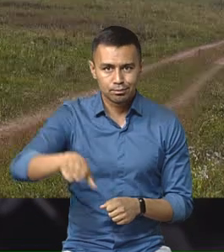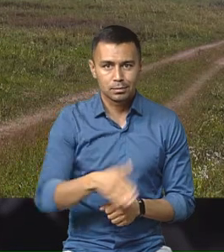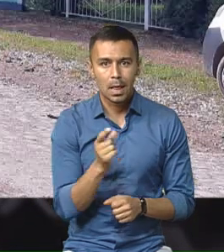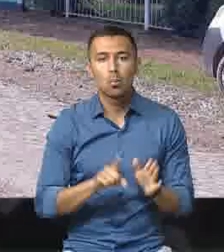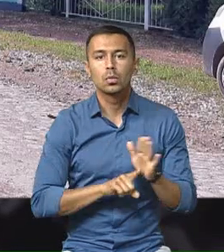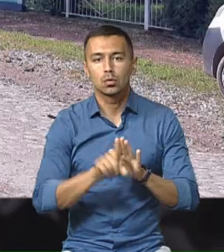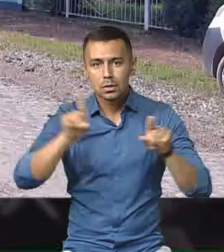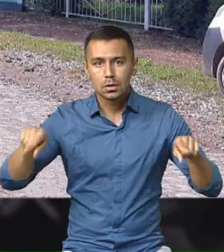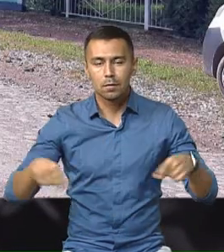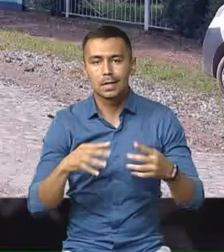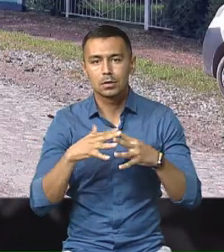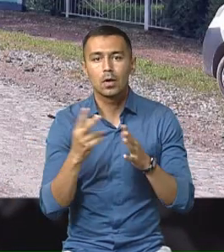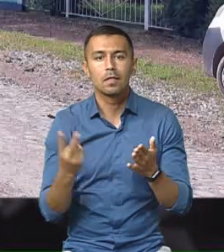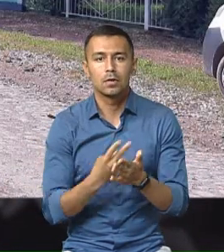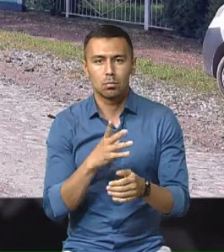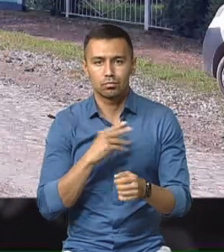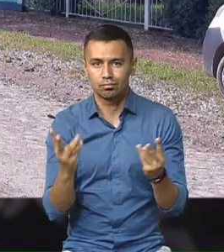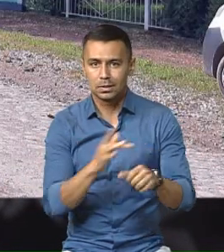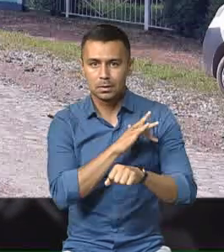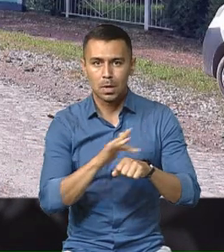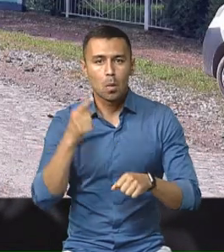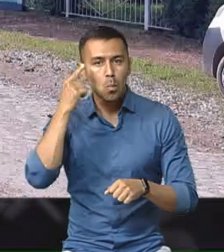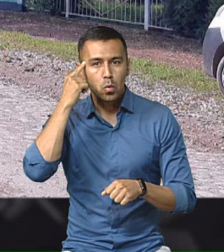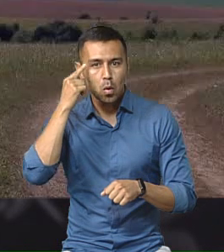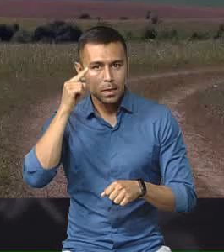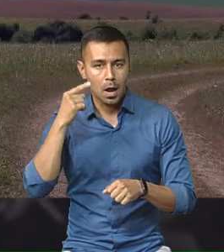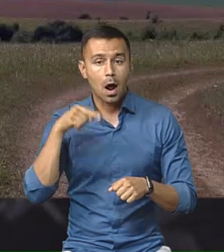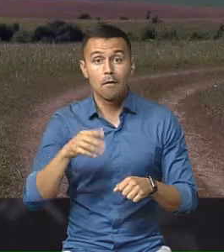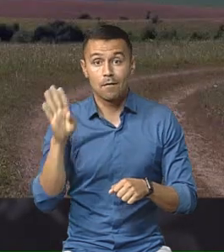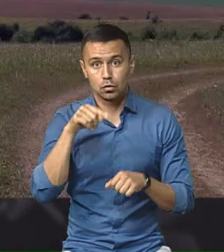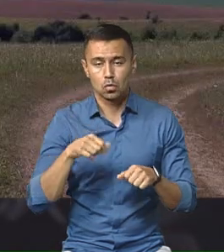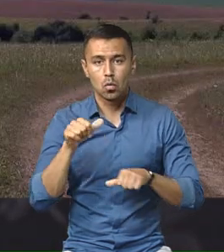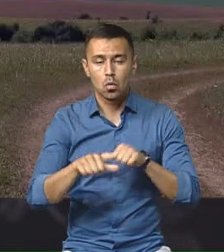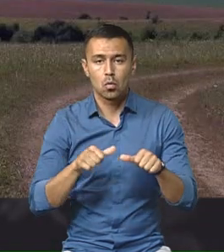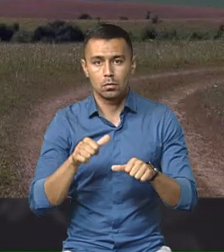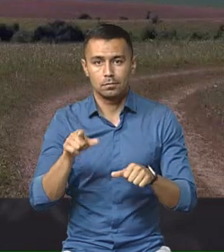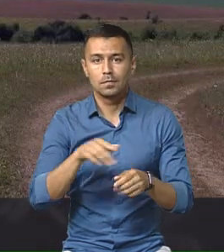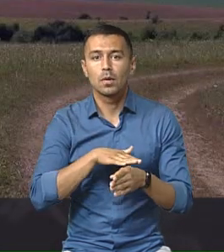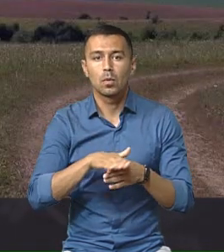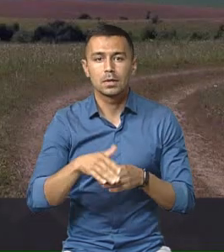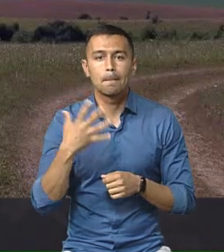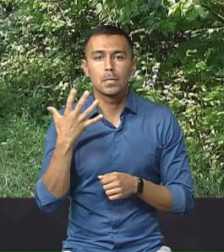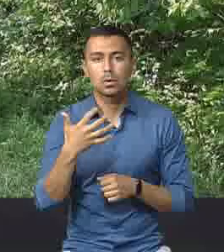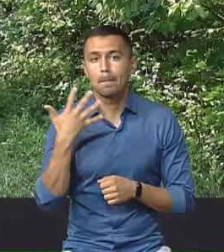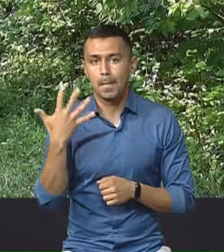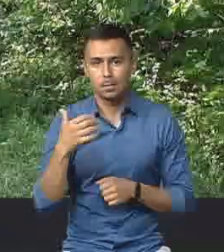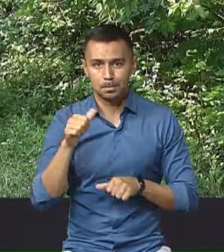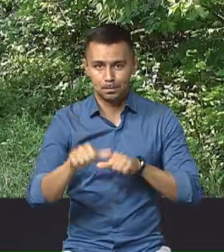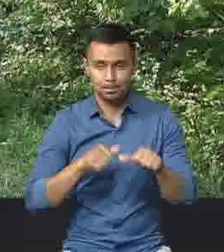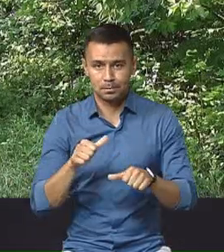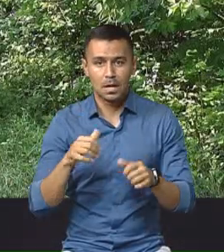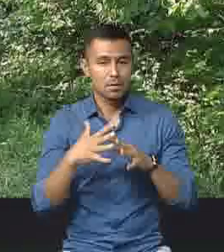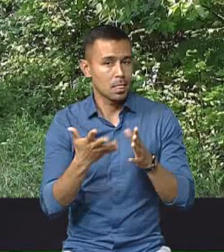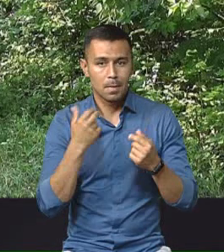початку заснування село двічі спалювали монголо-татари. У вересні цього року западинцям виповнюється 505 років. В селі